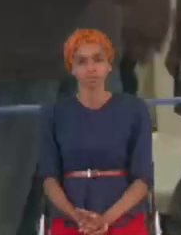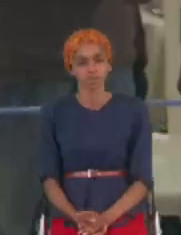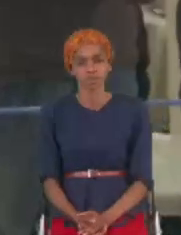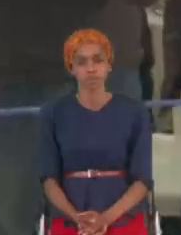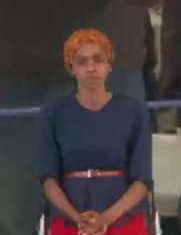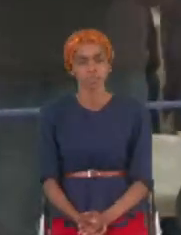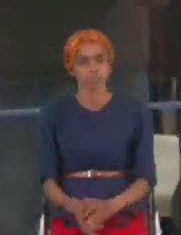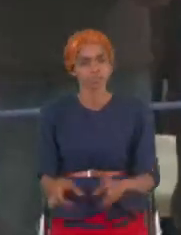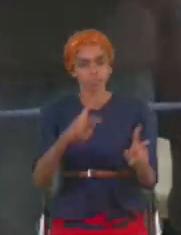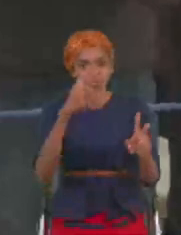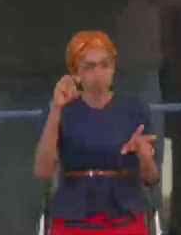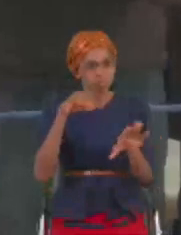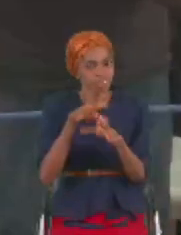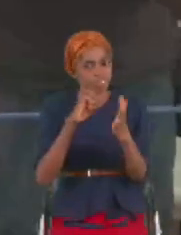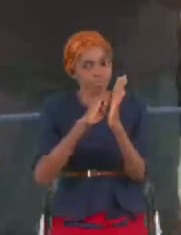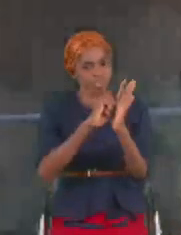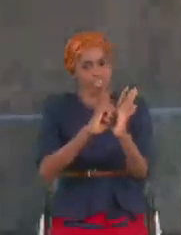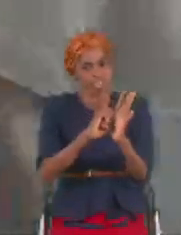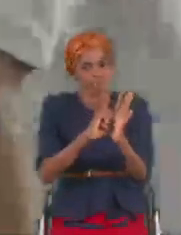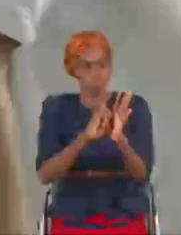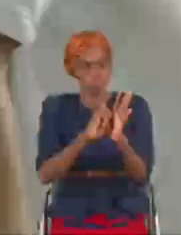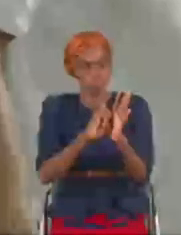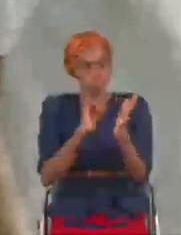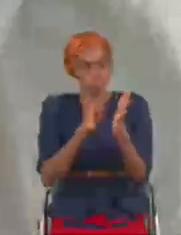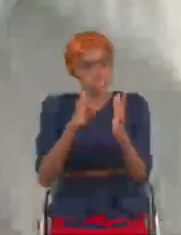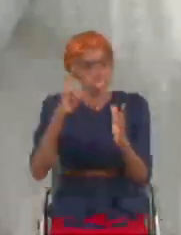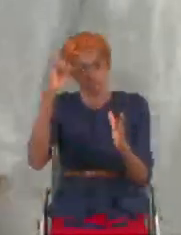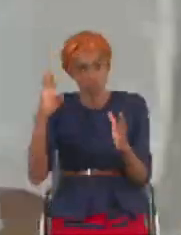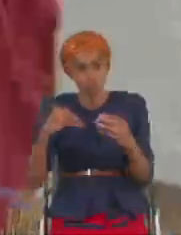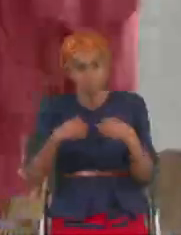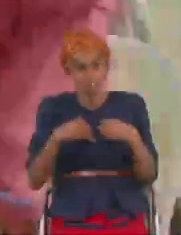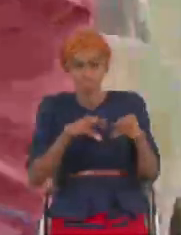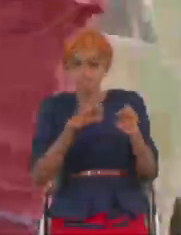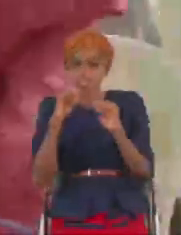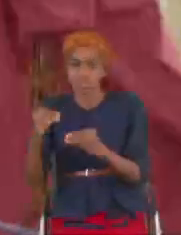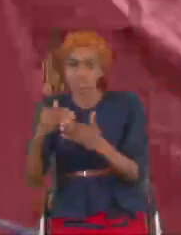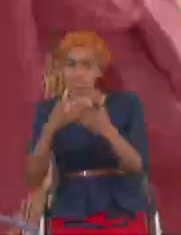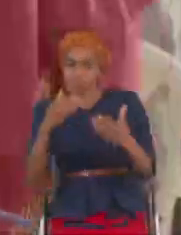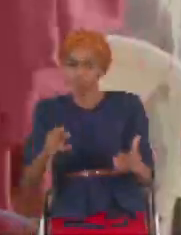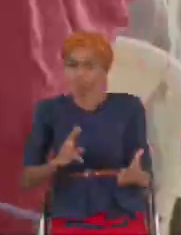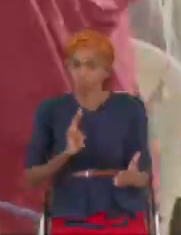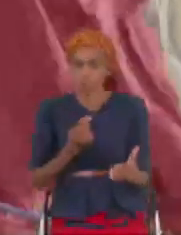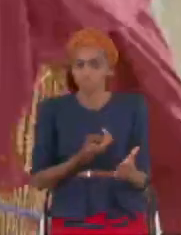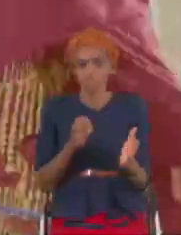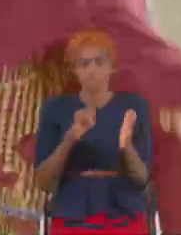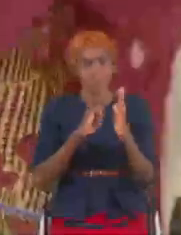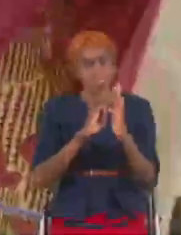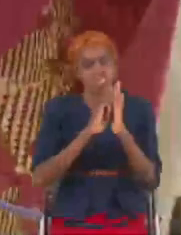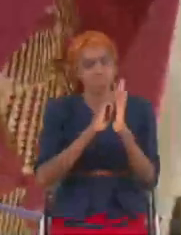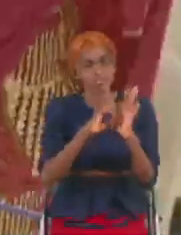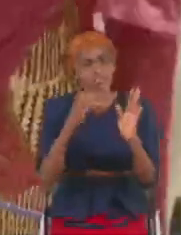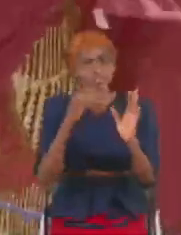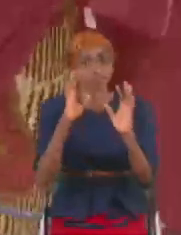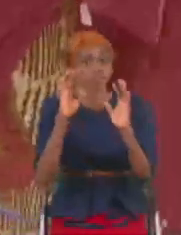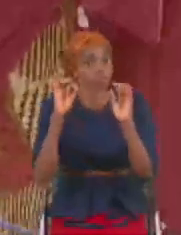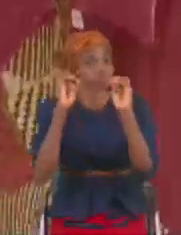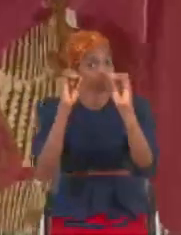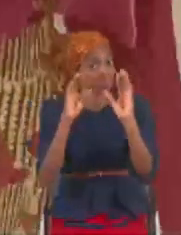regarder les modèles qui l'a placé devant nous le modèle d'un